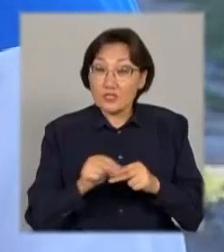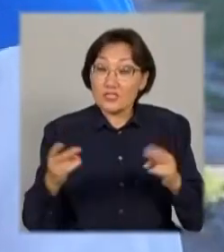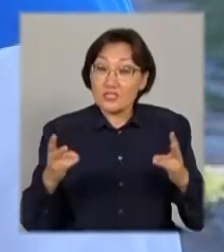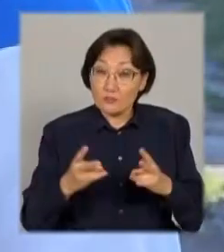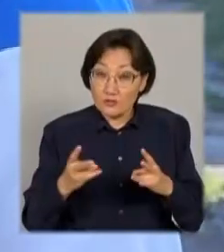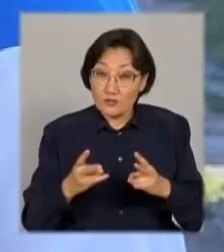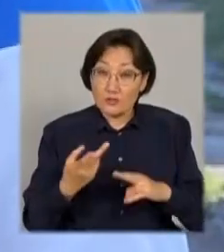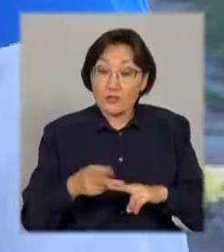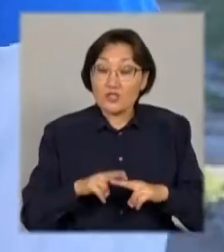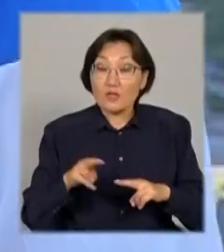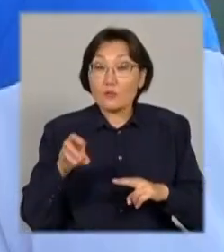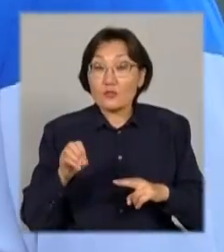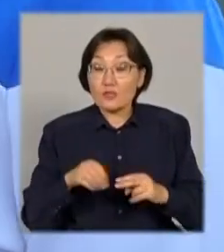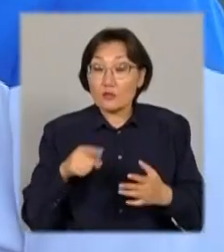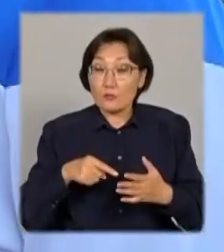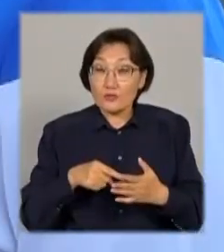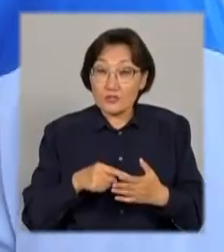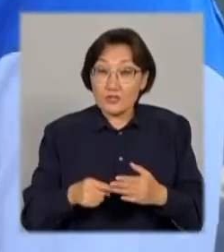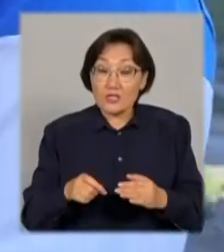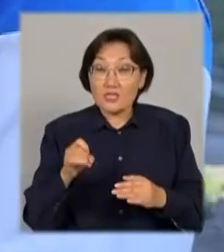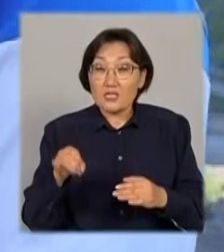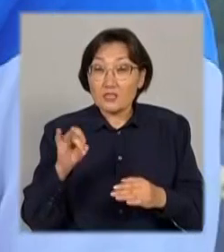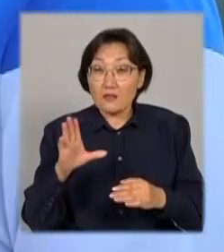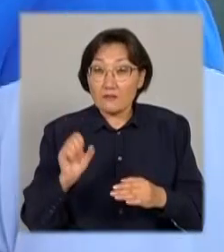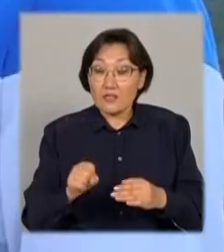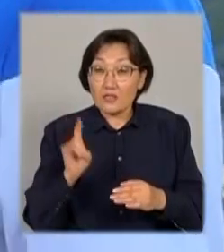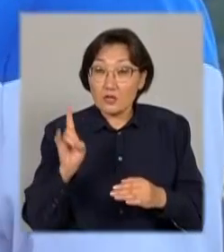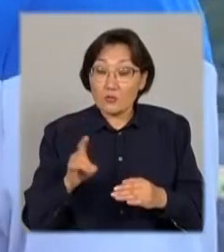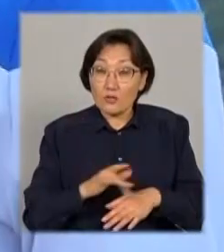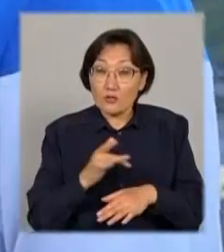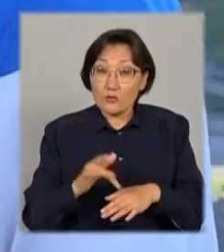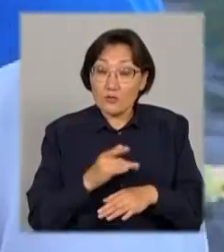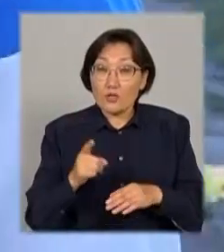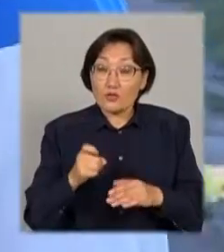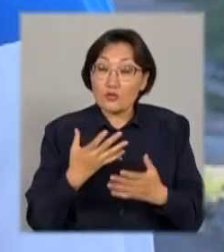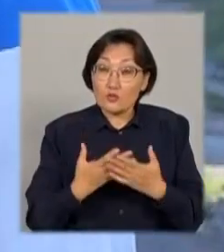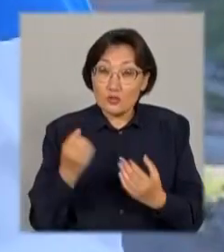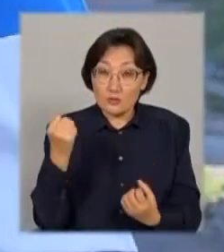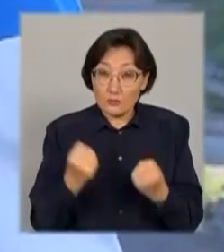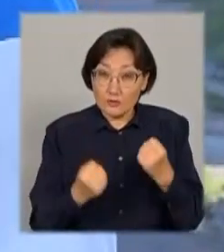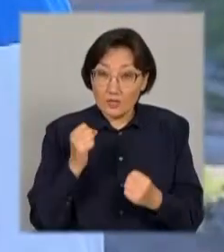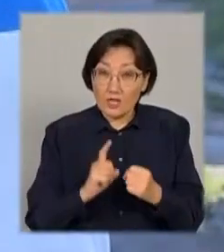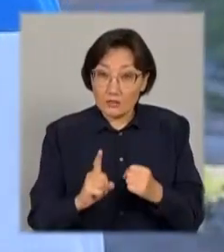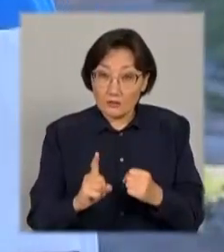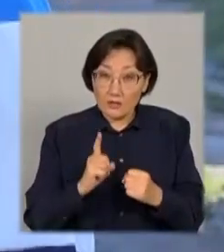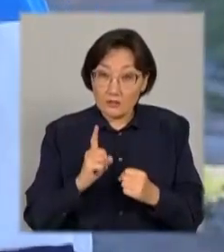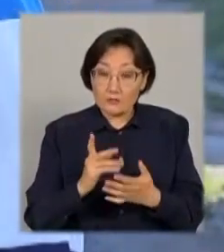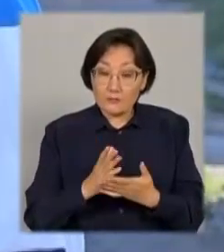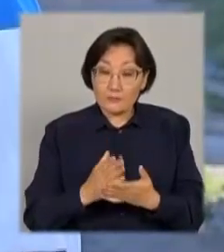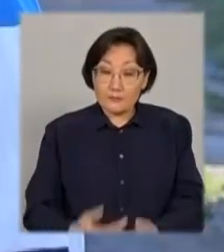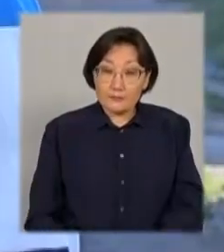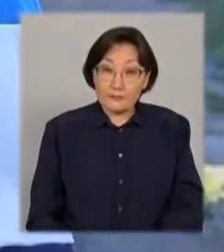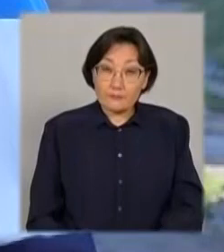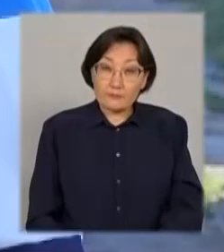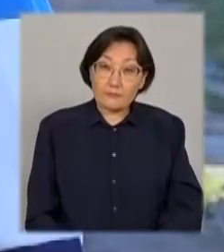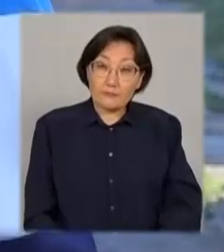миллион теңгеге дейін. Менің баспанам ескі емес, үйде күрделі жөндеу жасалған, барлығы жаңа. Маған тура өзімдікінде үй берсе деймін. Ал сатып алу